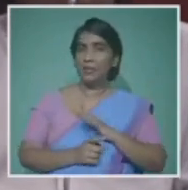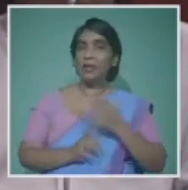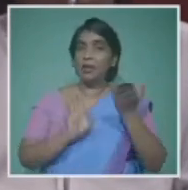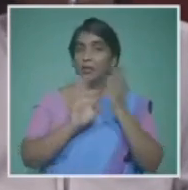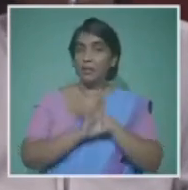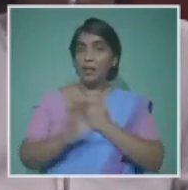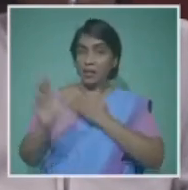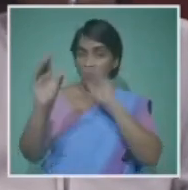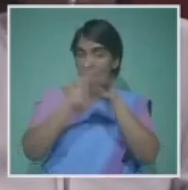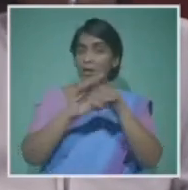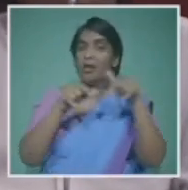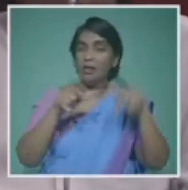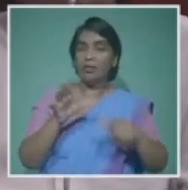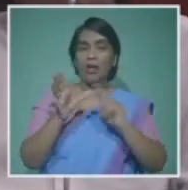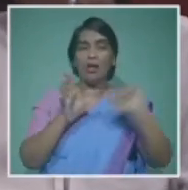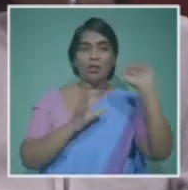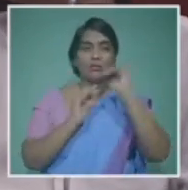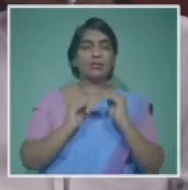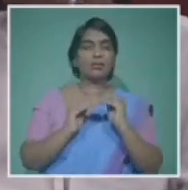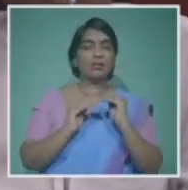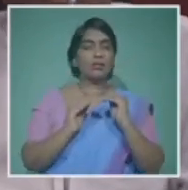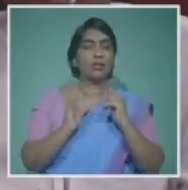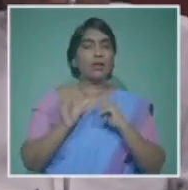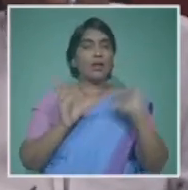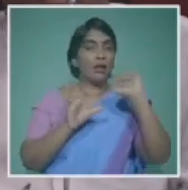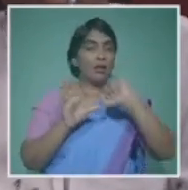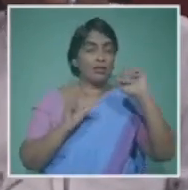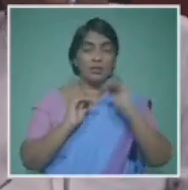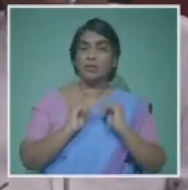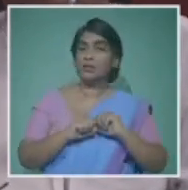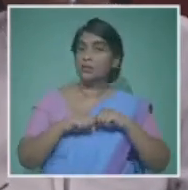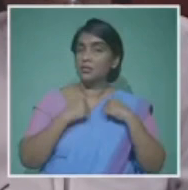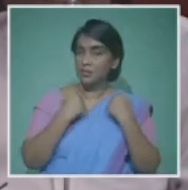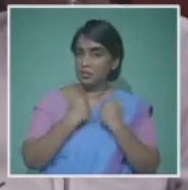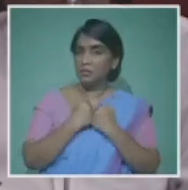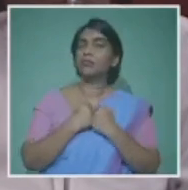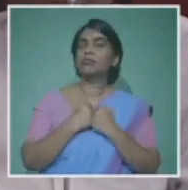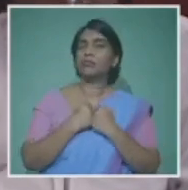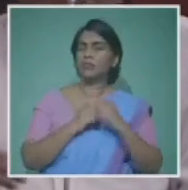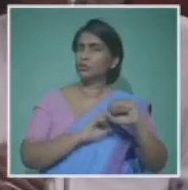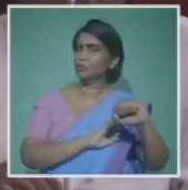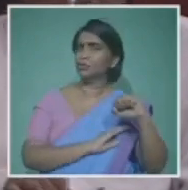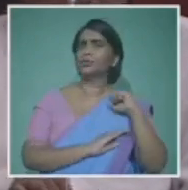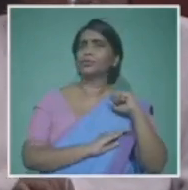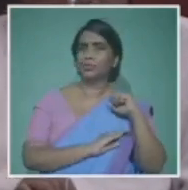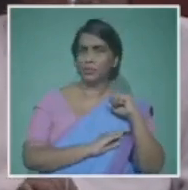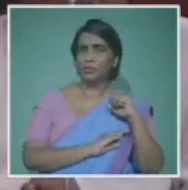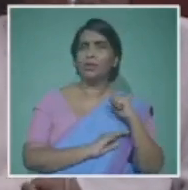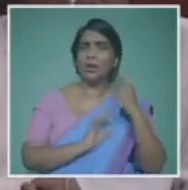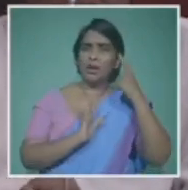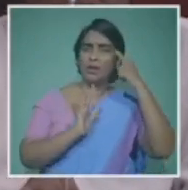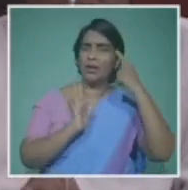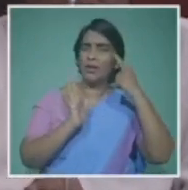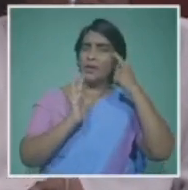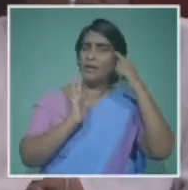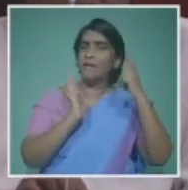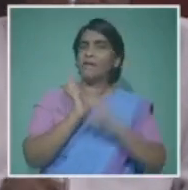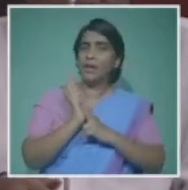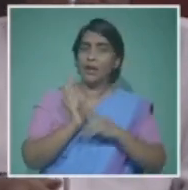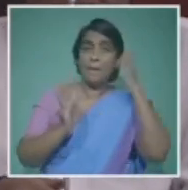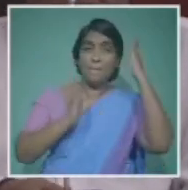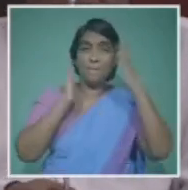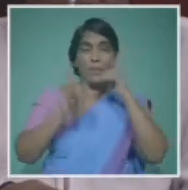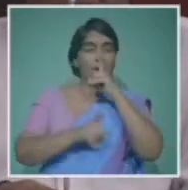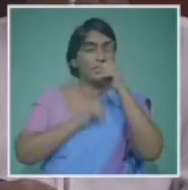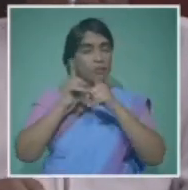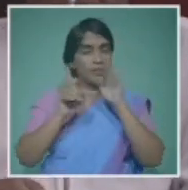api betul ni nang. Ada Asia tu sangwidana. Ita amat balibat. Api Vietnam ni kena kata agarno. Malaysia ni kena kata